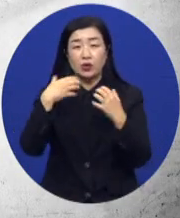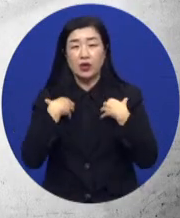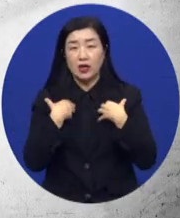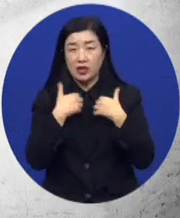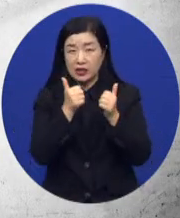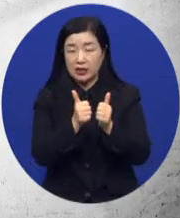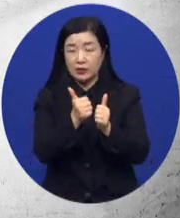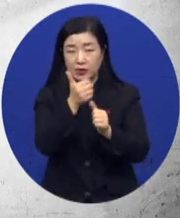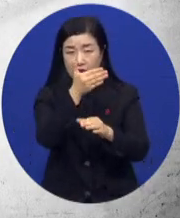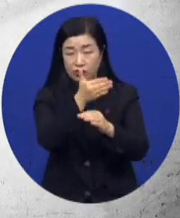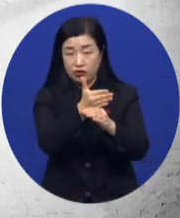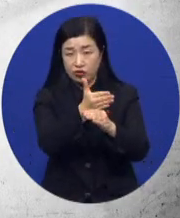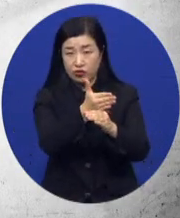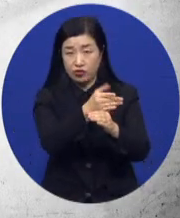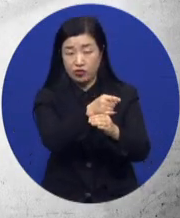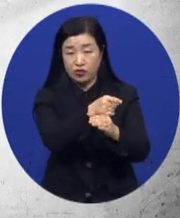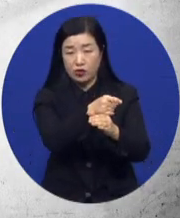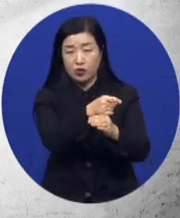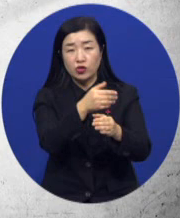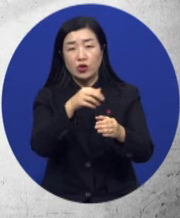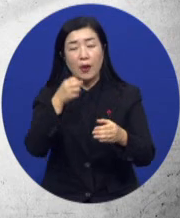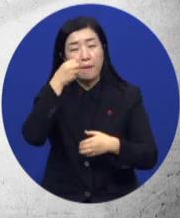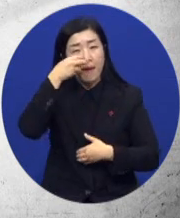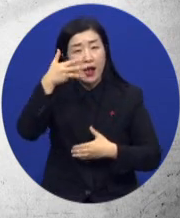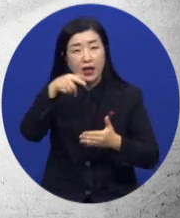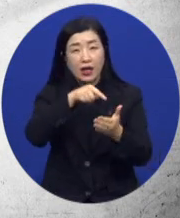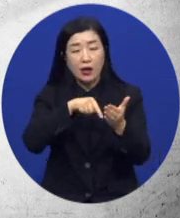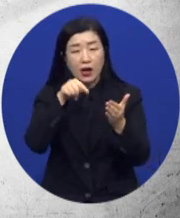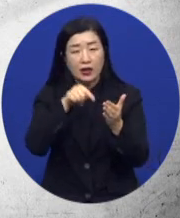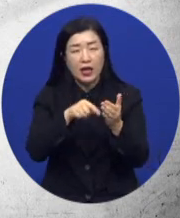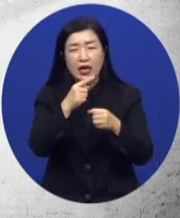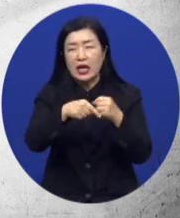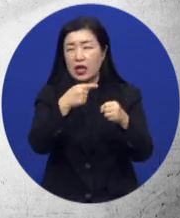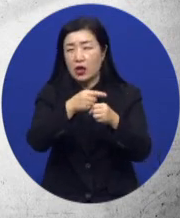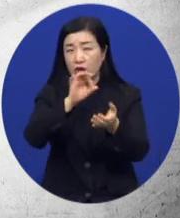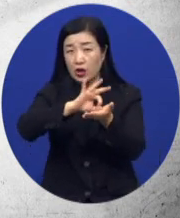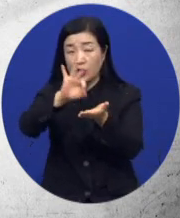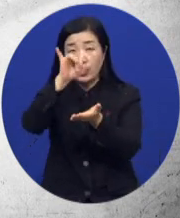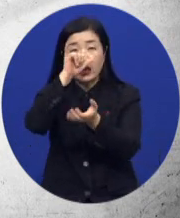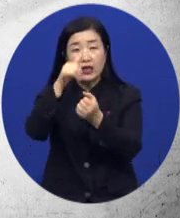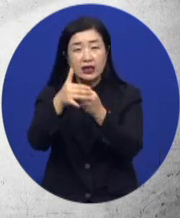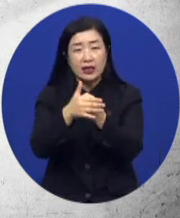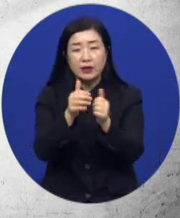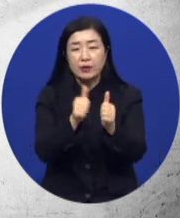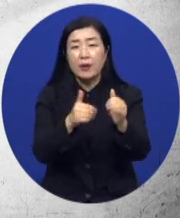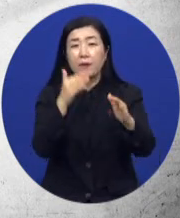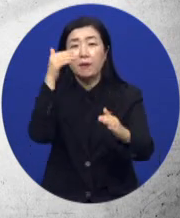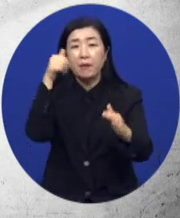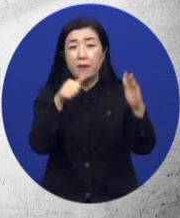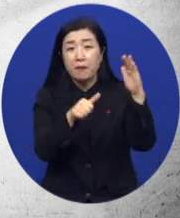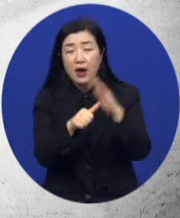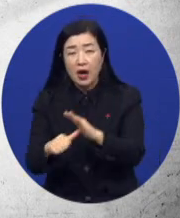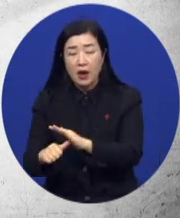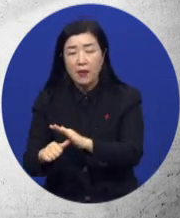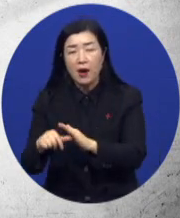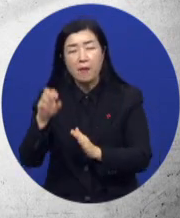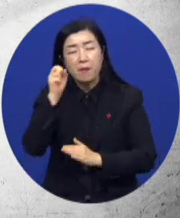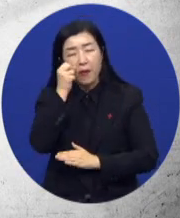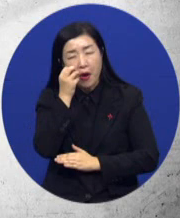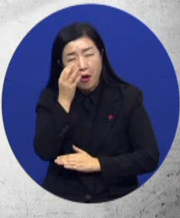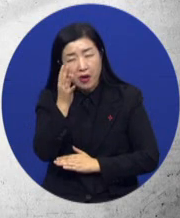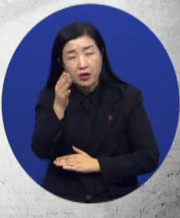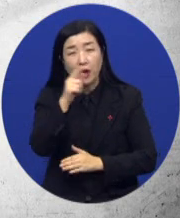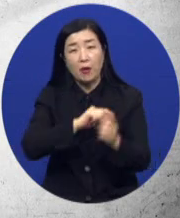심의받고 제작 설치하려면 최소한 8개월에서 1년이 소요되며 심의에 떨어지면 몇 개월이 더